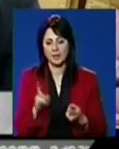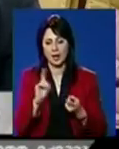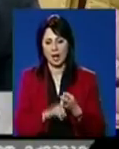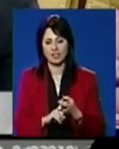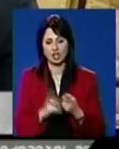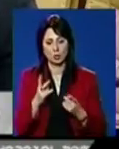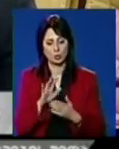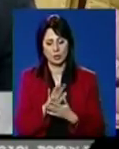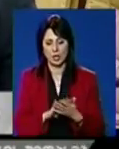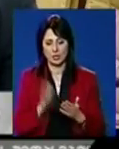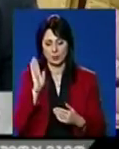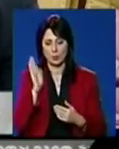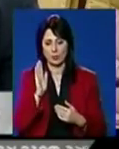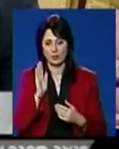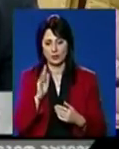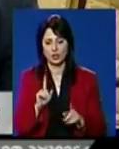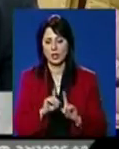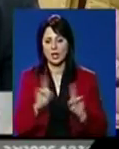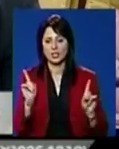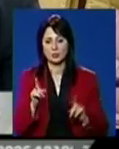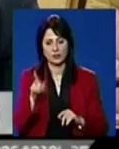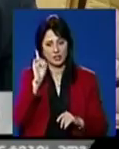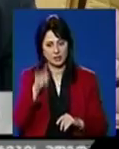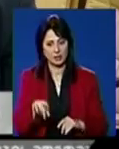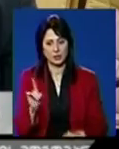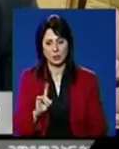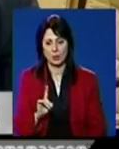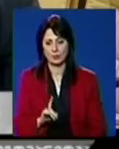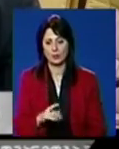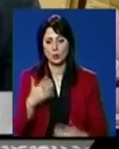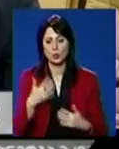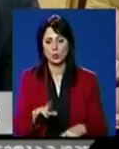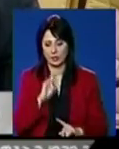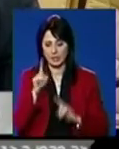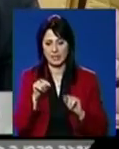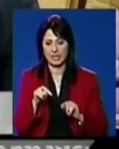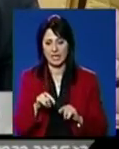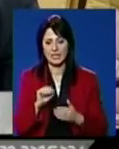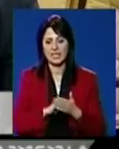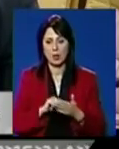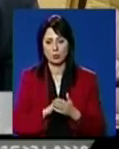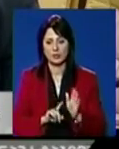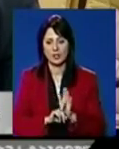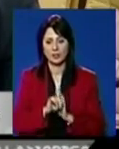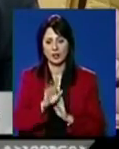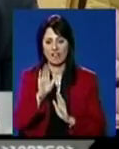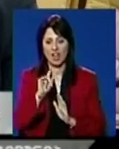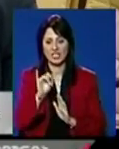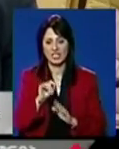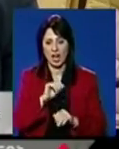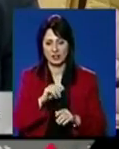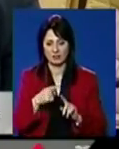კავშირი უნდა გაგრძელდეს მომავალშიც, განსაკუთრებით თქვენ იცით, რომ უკვე წელს საფუძველი ჩაეყრება